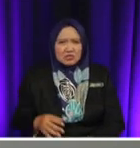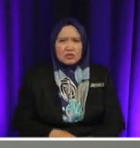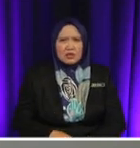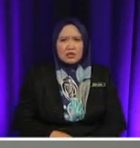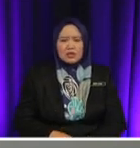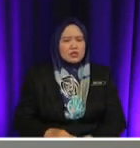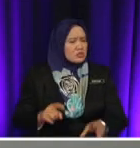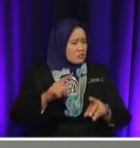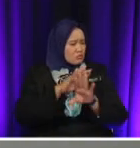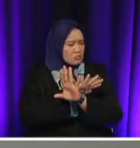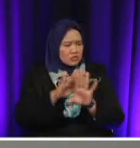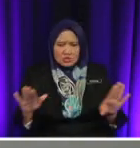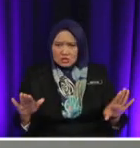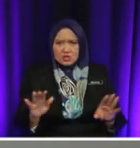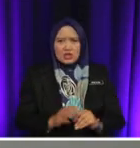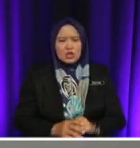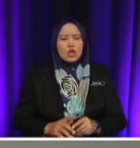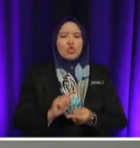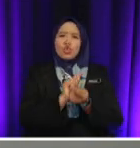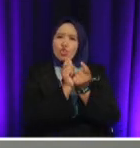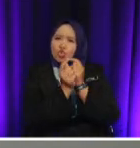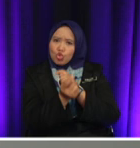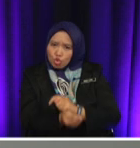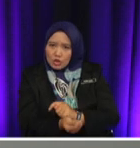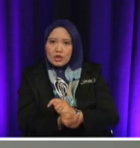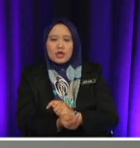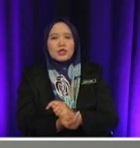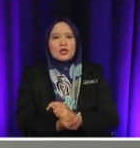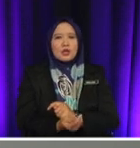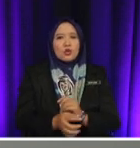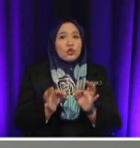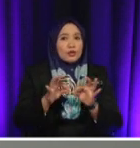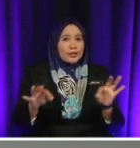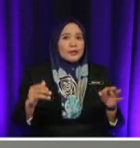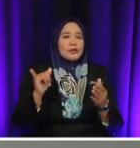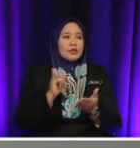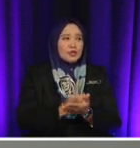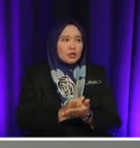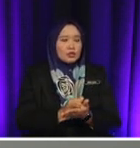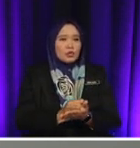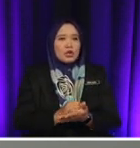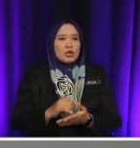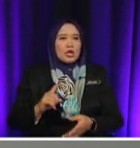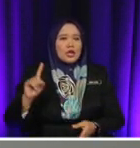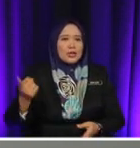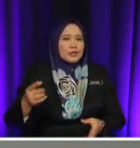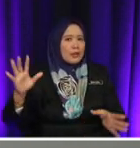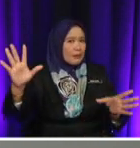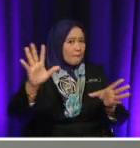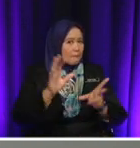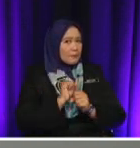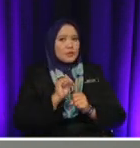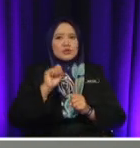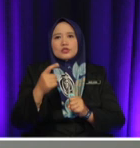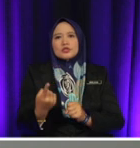hipotes tadi akan ditolak Oke pastikan pemboleh ubah dimanipulasi dan diikuti dengan pembolehubah bergerak balas